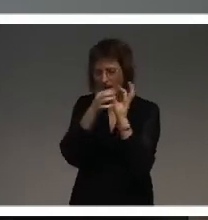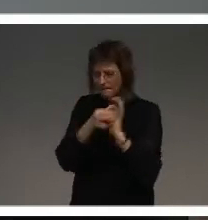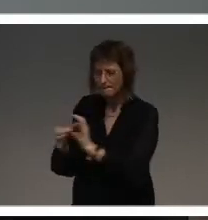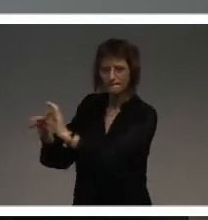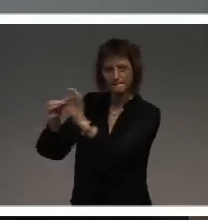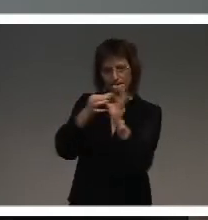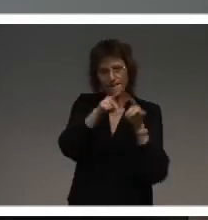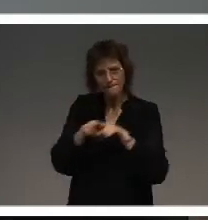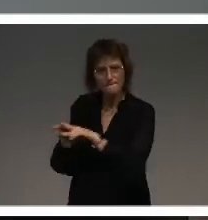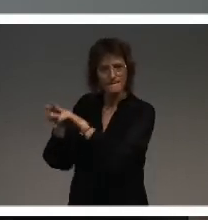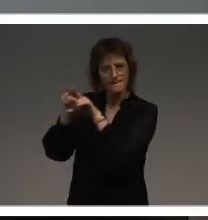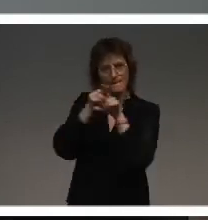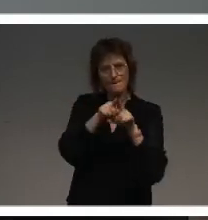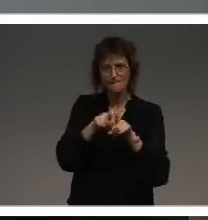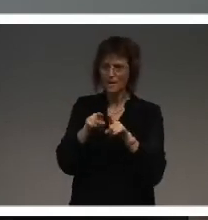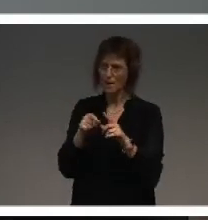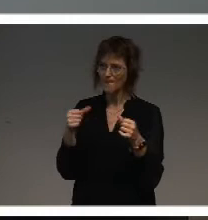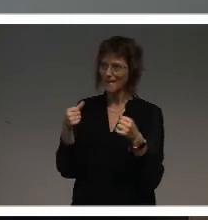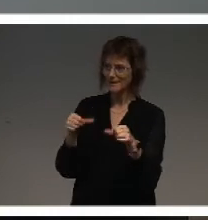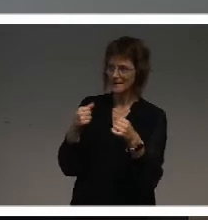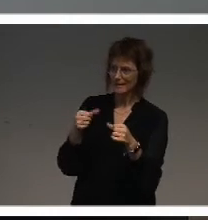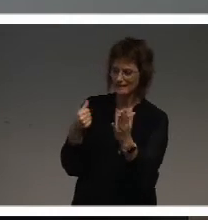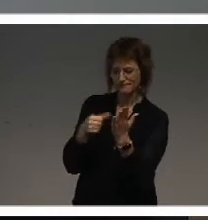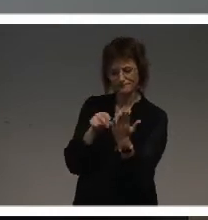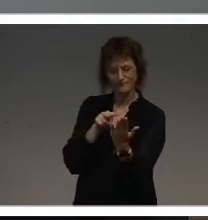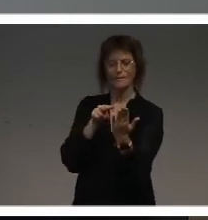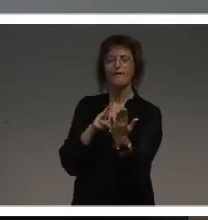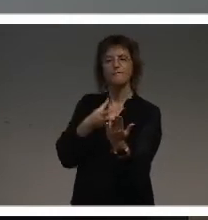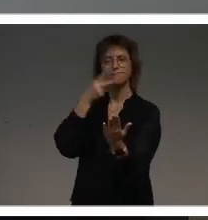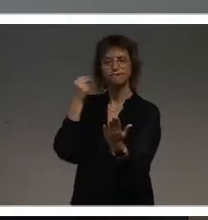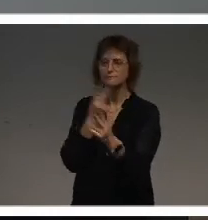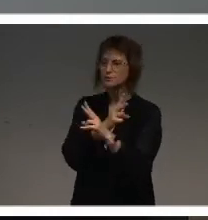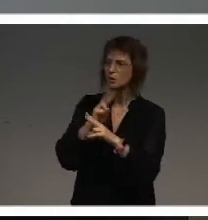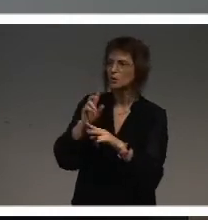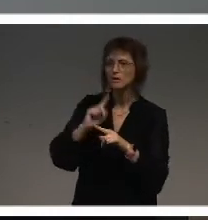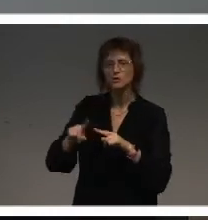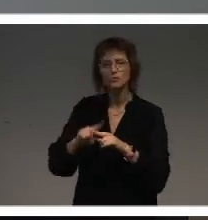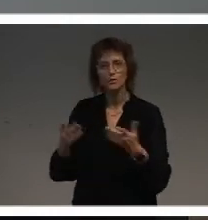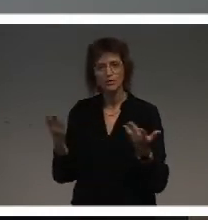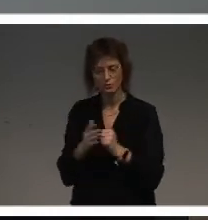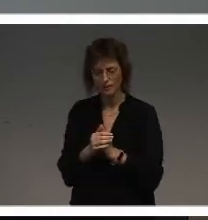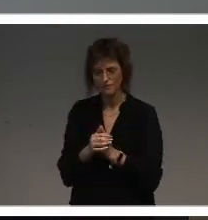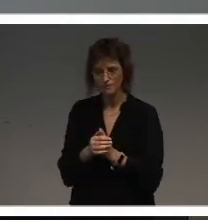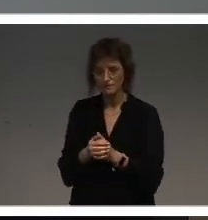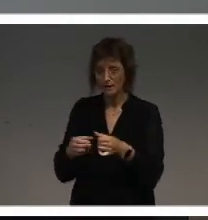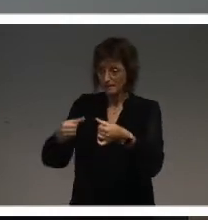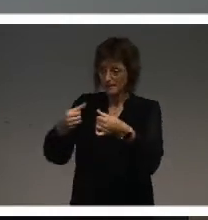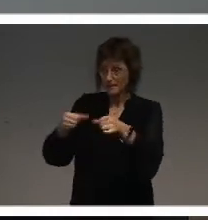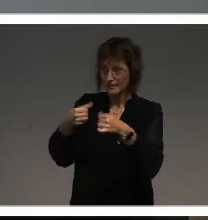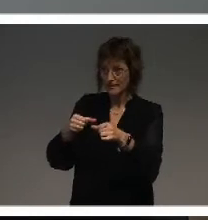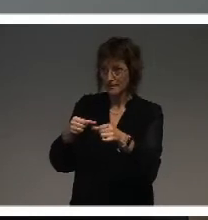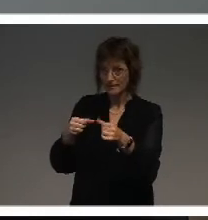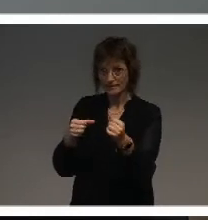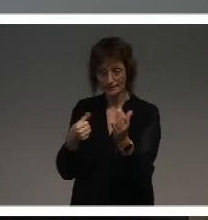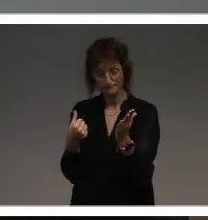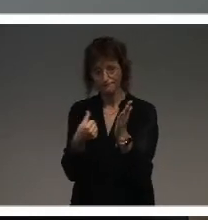étiquetage approprié qui renseigne sur les dangers des substances. Et ces étiquetages sont en tout